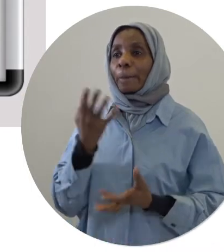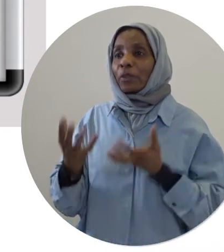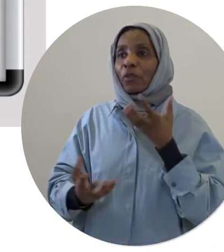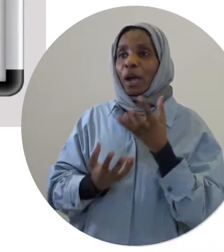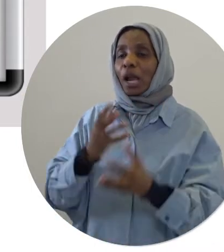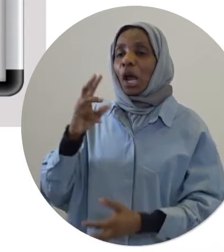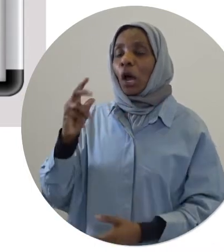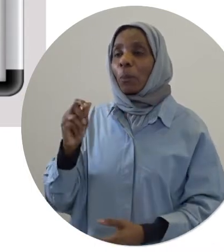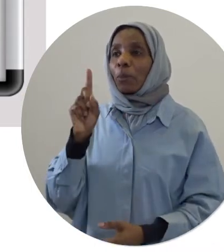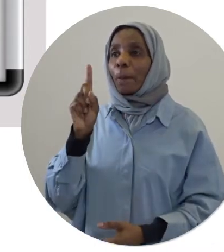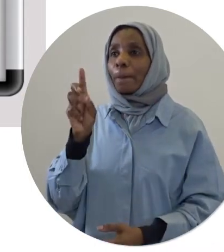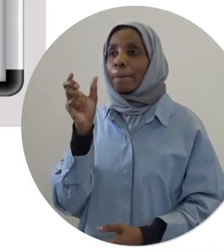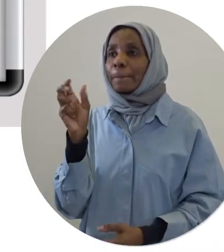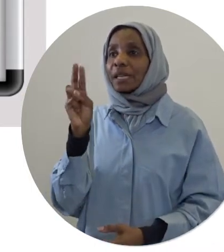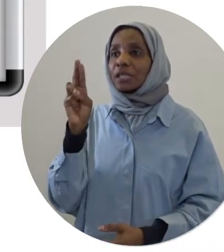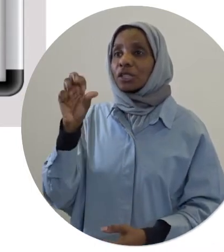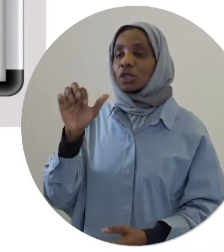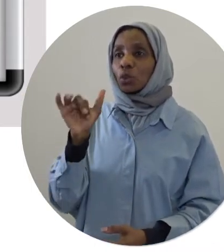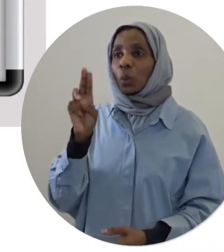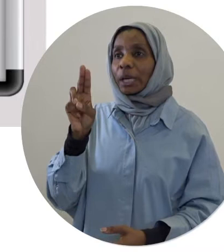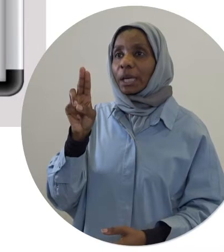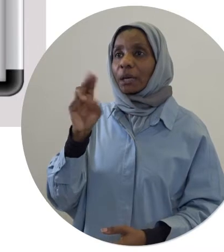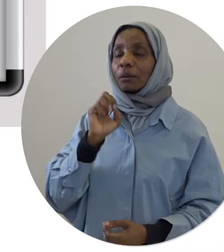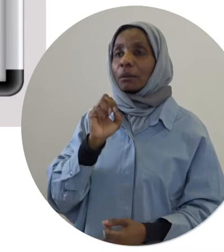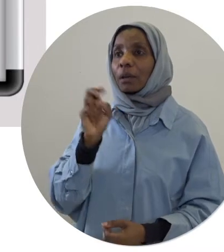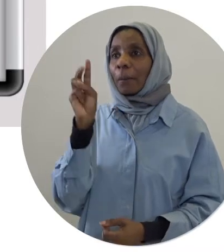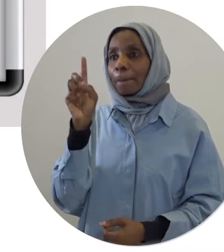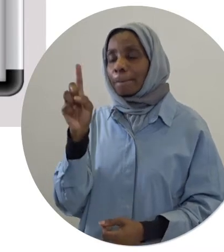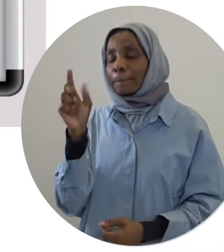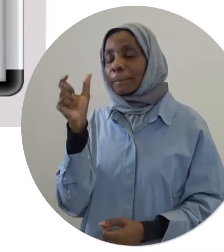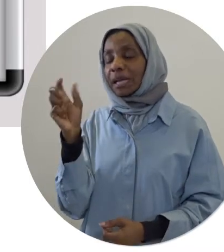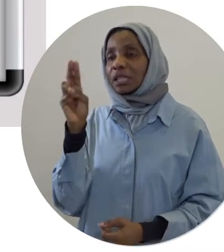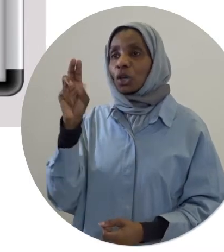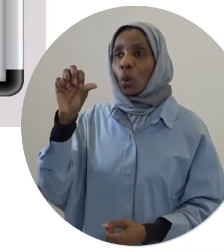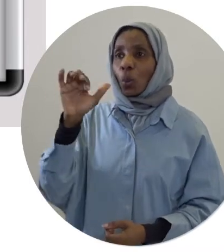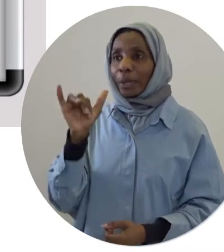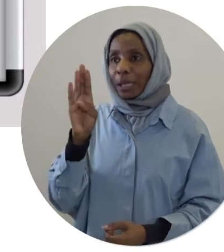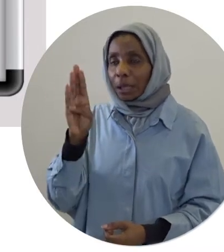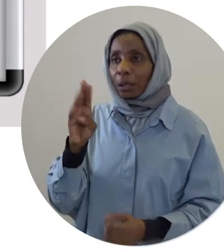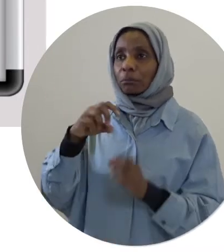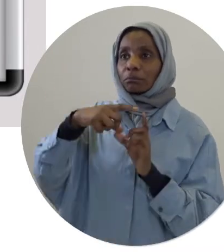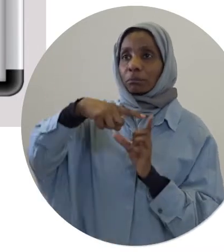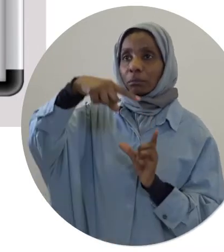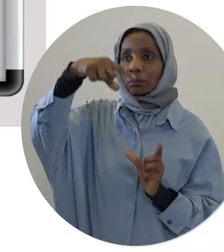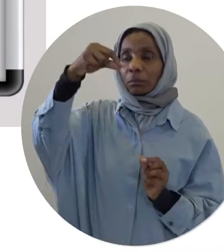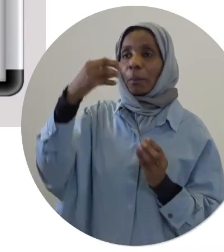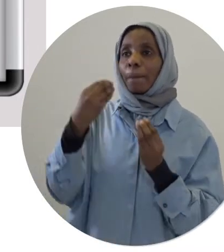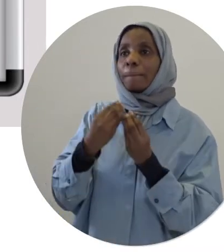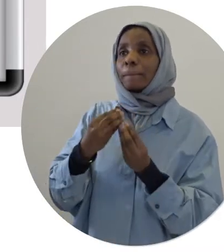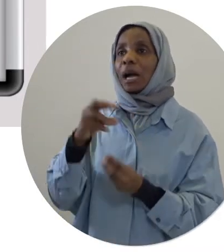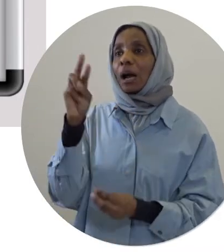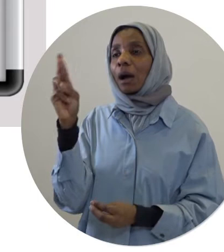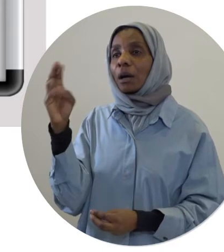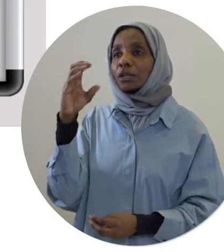عندما يتفاعل حمض البنزويك أو حمض فينيل ميثانويك أيوباك، تسمية الأيوباك، مع كحول